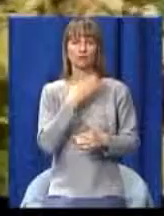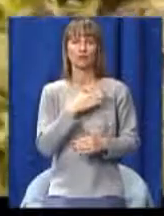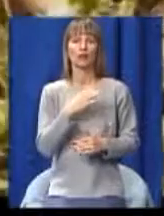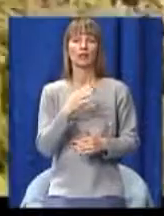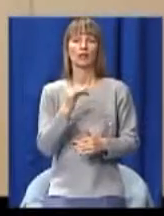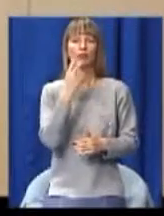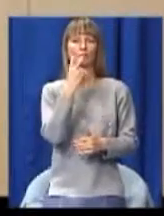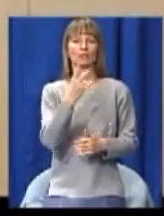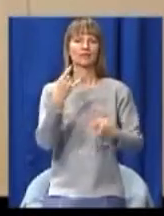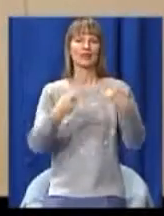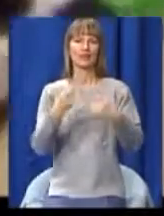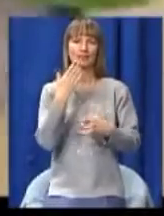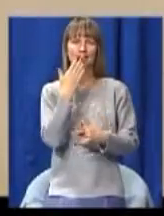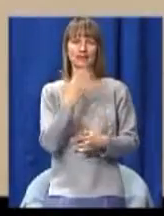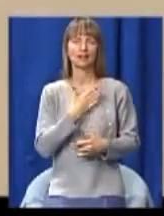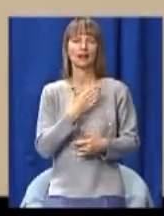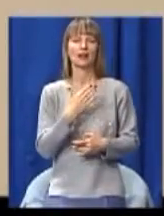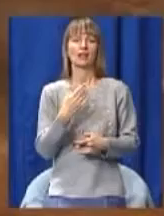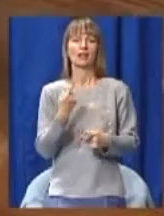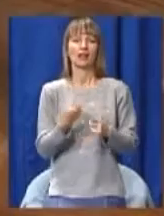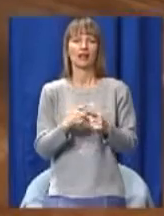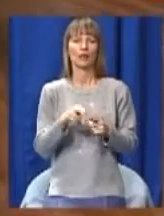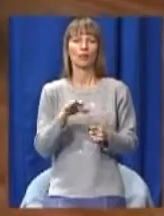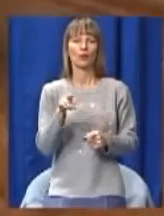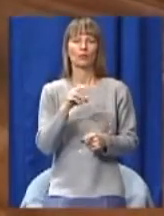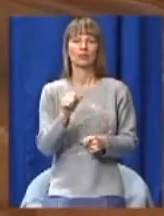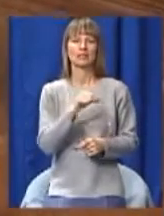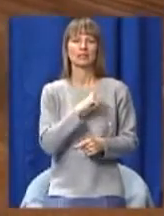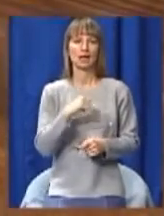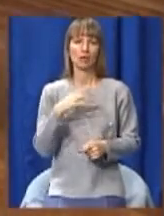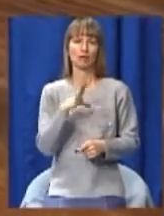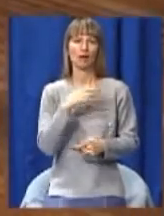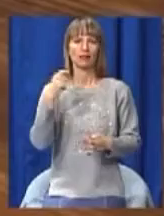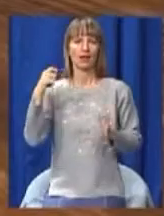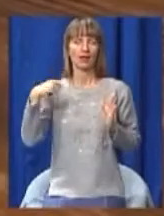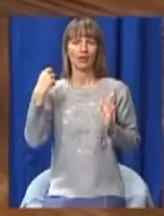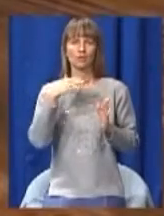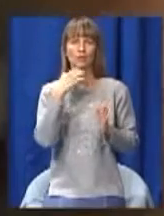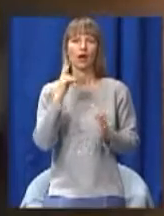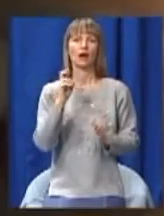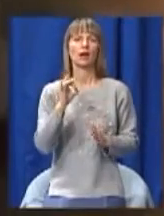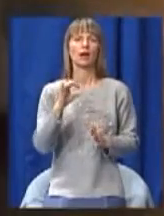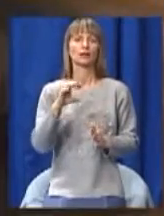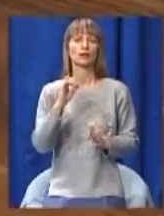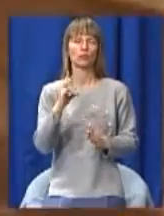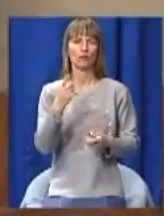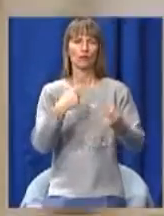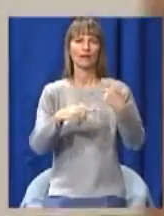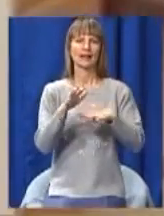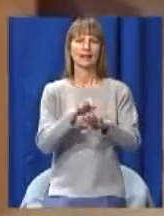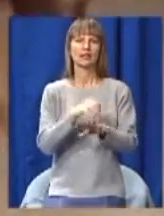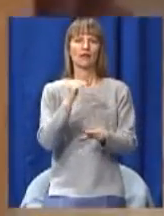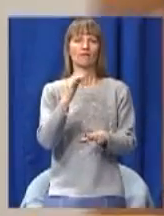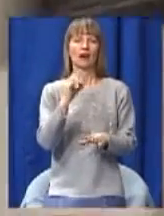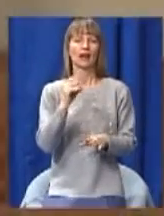полюбляє дивитись телевізор. До слова, тваринка цієї породи і сама з'являлась на екрані. У мультфільмі «Карлсон повернувся» кішка